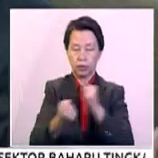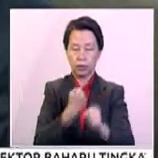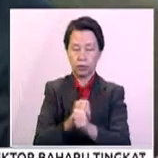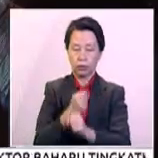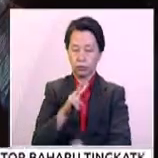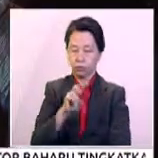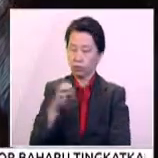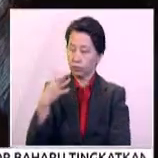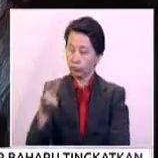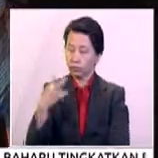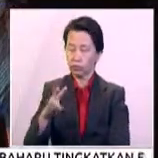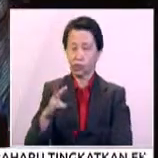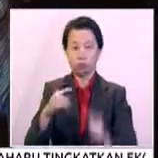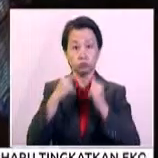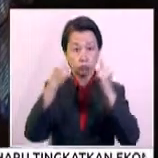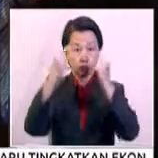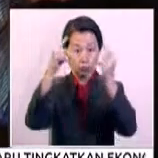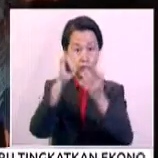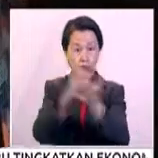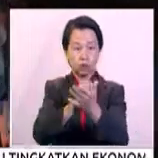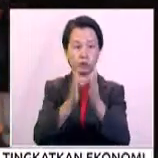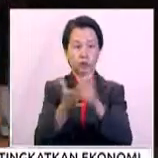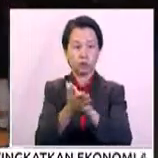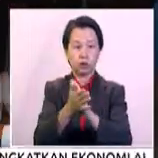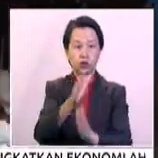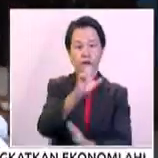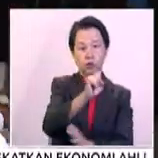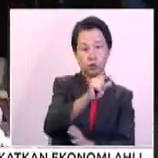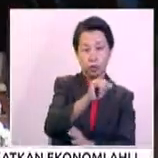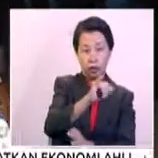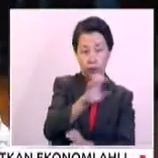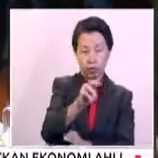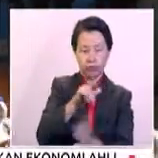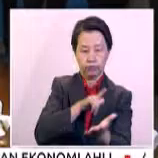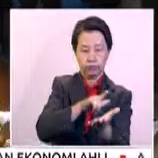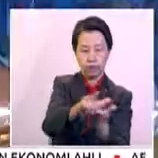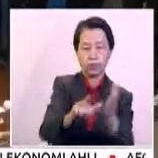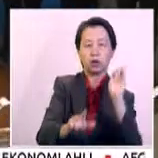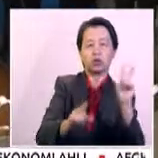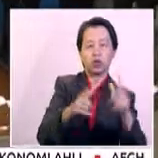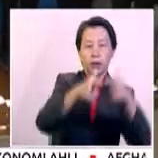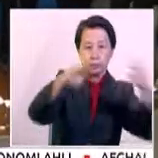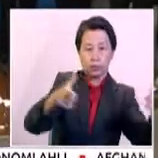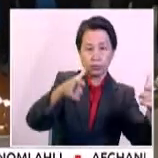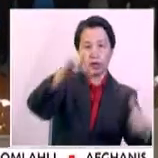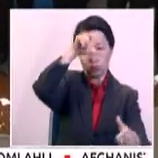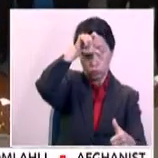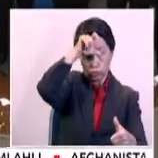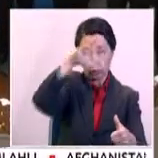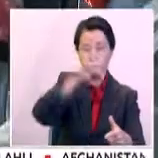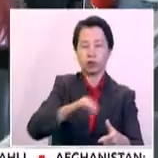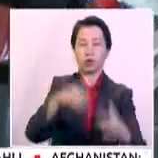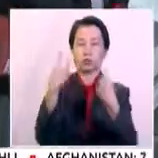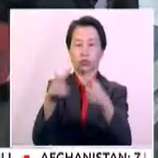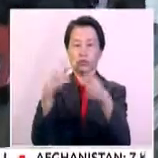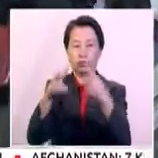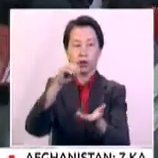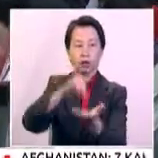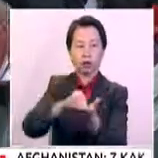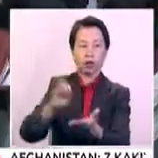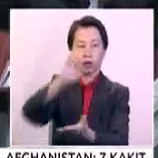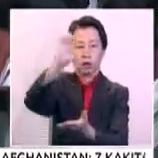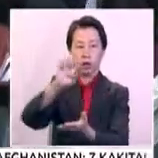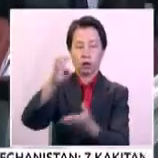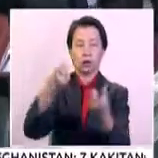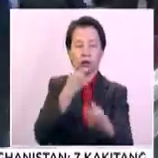2017. Pencapaian itu sekaligus menjadikan SGIA lapangan terbang kedua terbesar di Turki dan ke-12 di Eropah dari